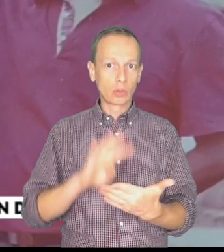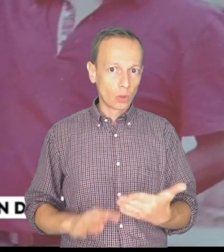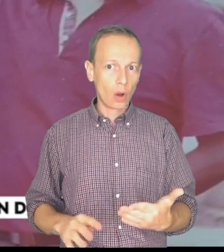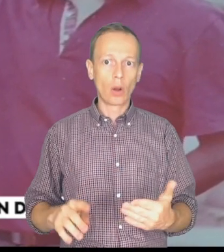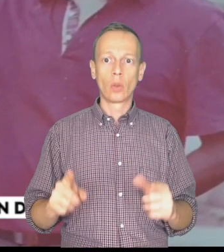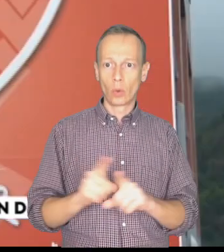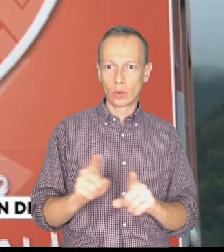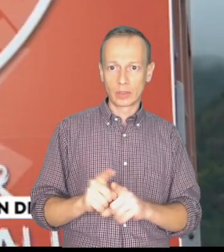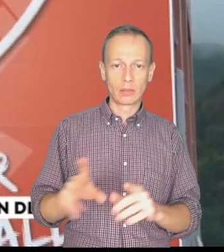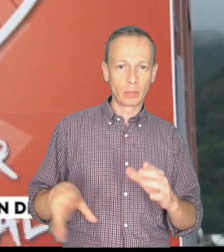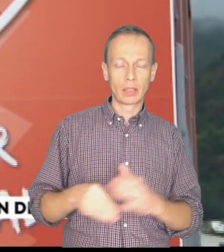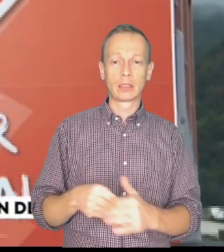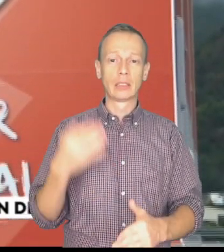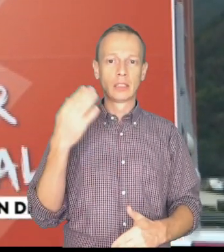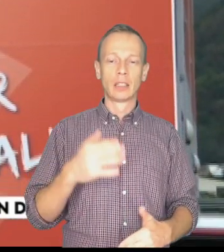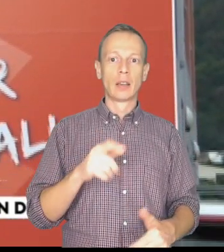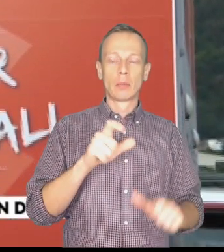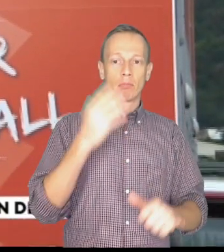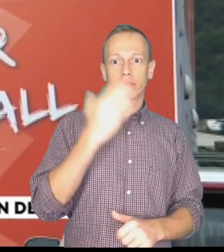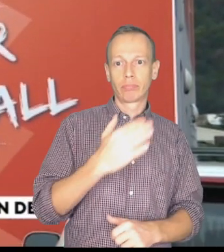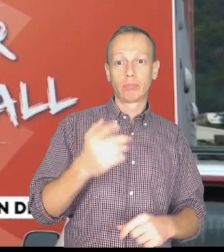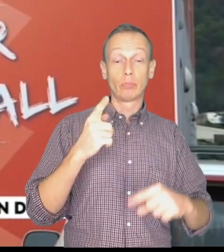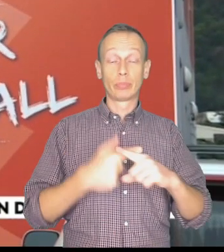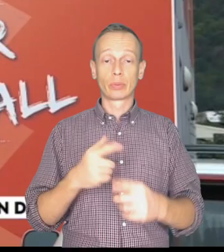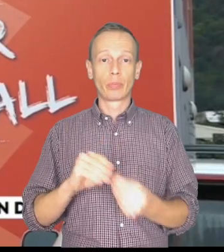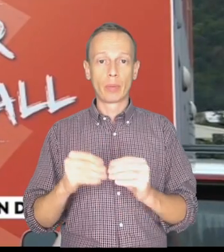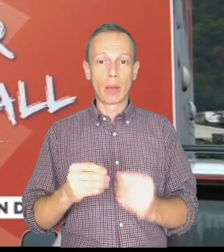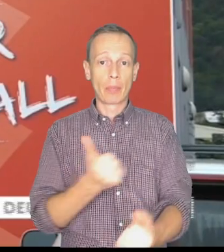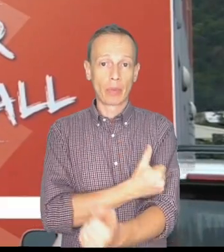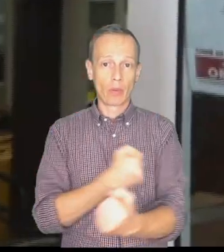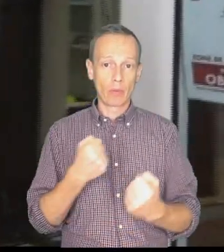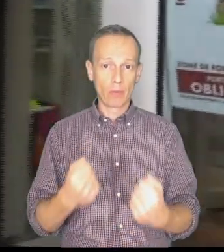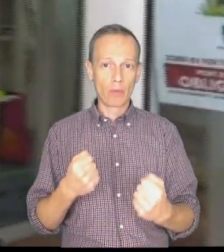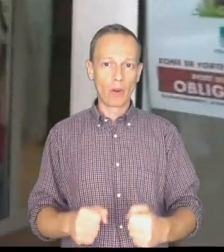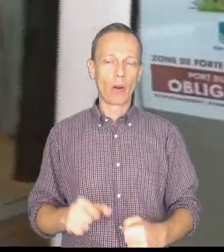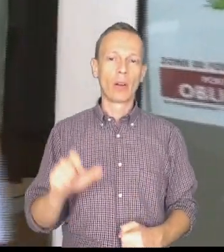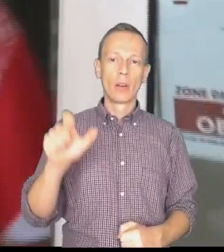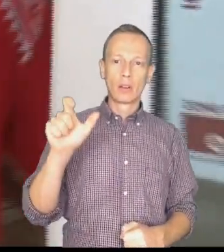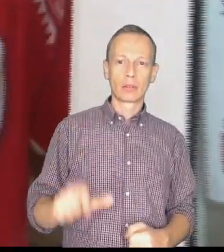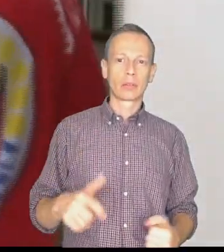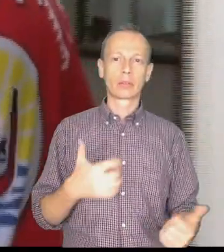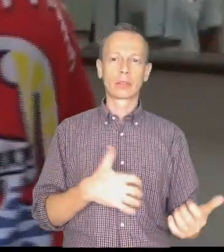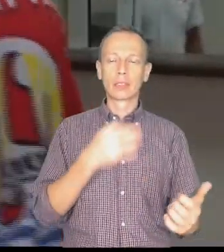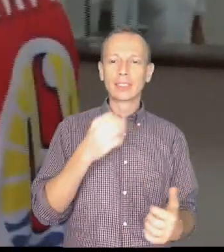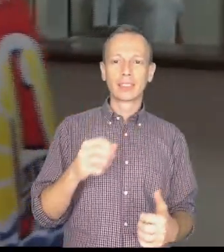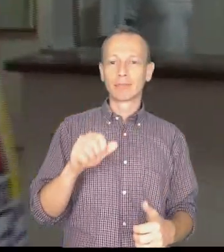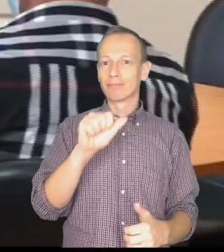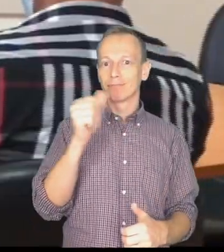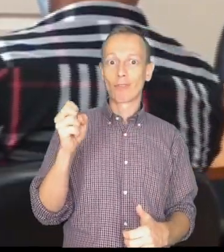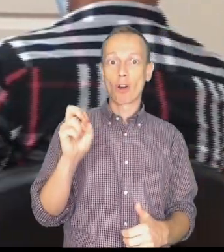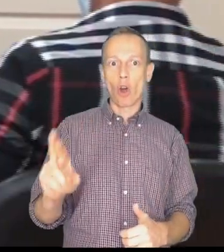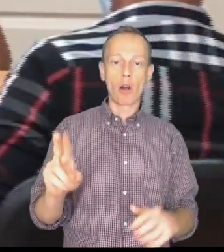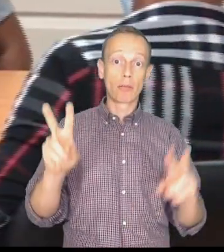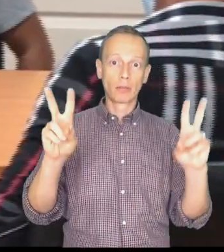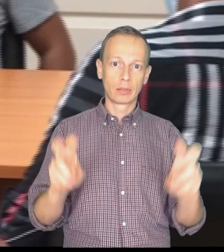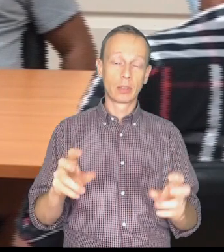tant le protégé de la mafia et cocaïnomane incurable. Celui que l'Argentine surnommait Pibé de Oro, le gosse en or, est mort